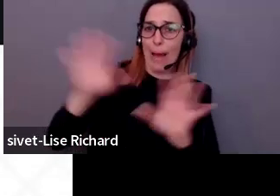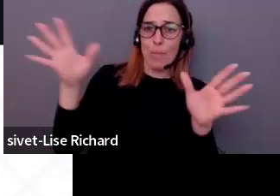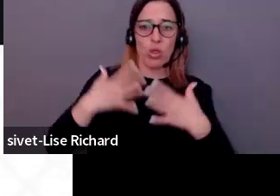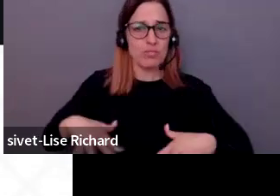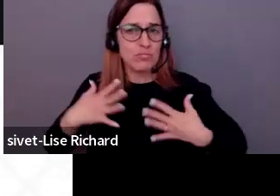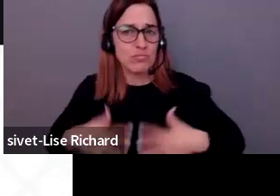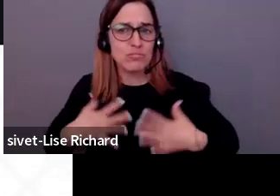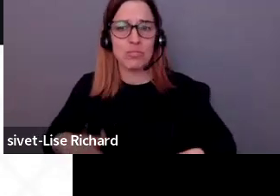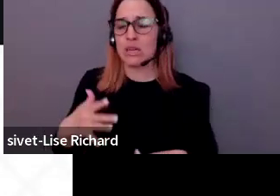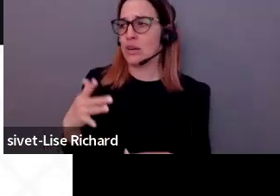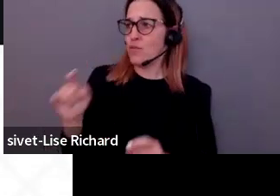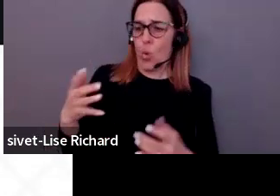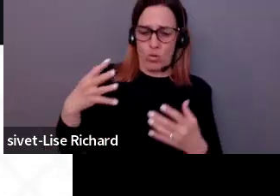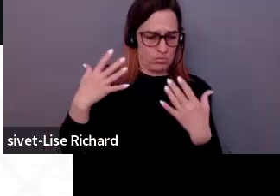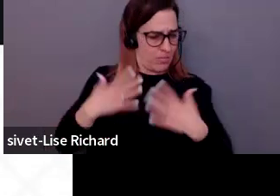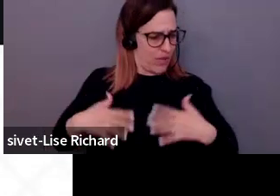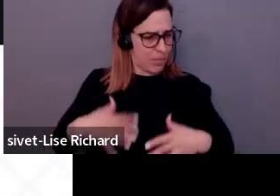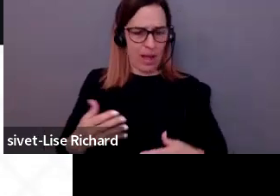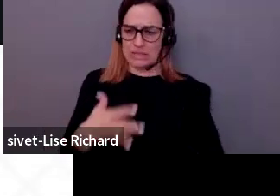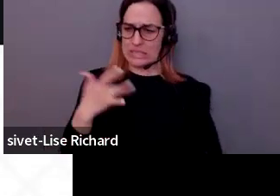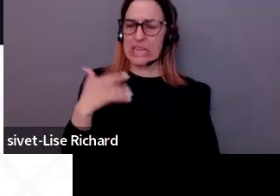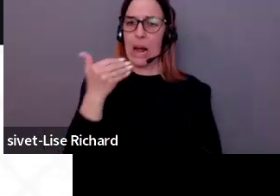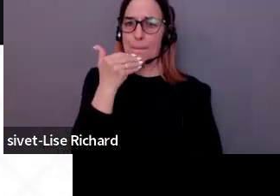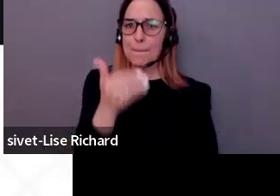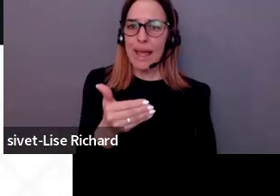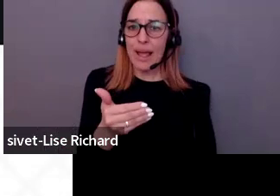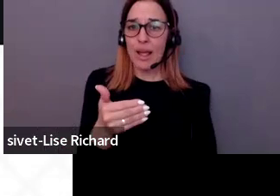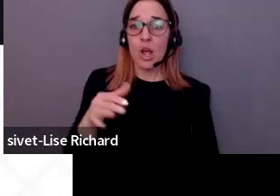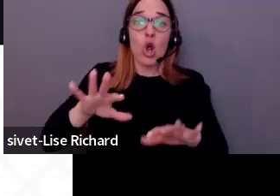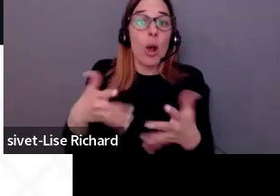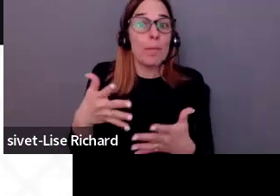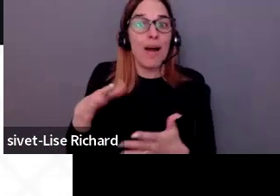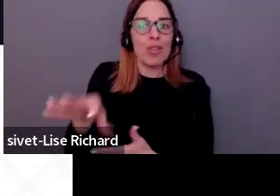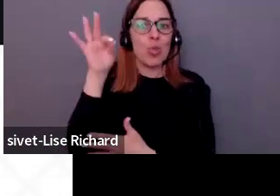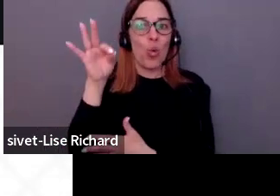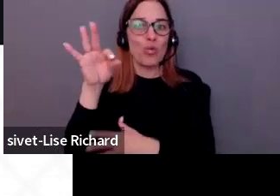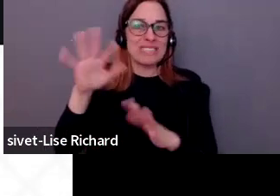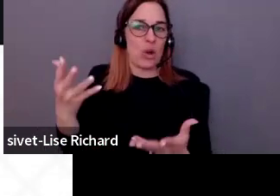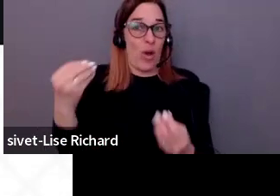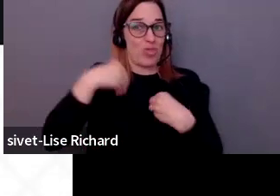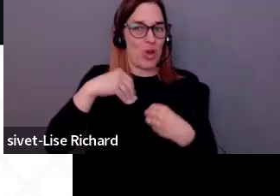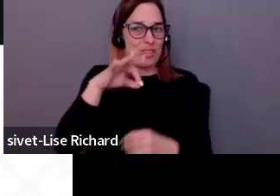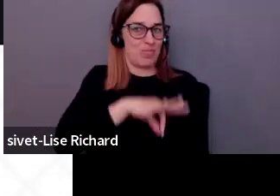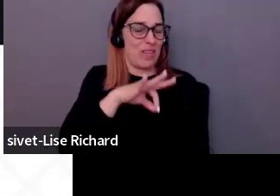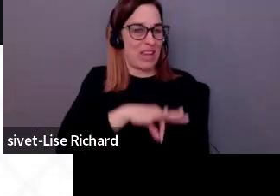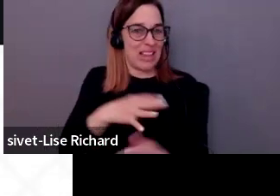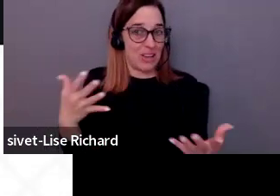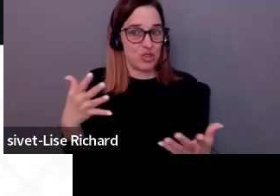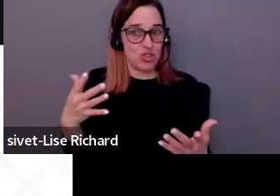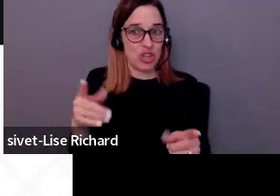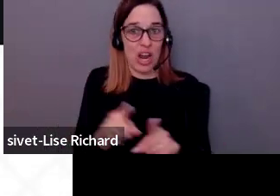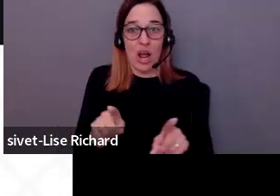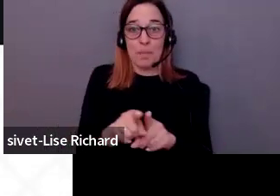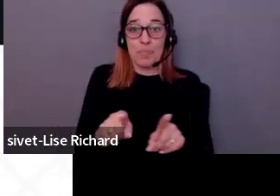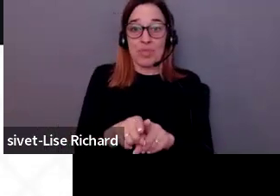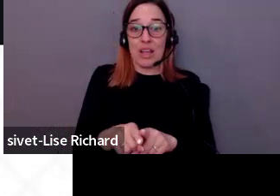des choses dans lesquelles on se sent bien. Pour nous aider à trouver tout ça, ce qui nous avantage, les robes portefeuille, parce